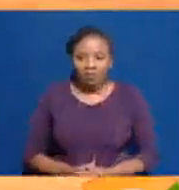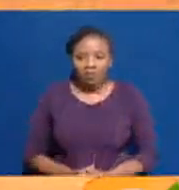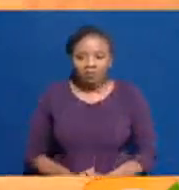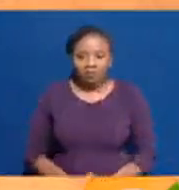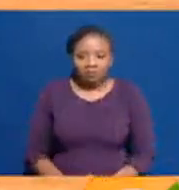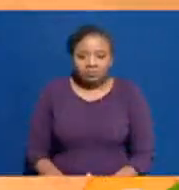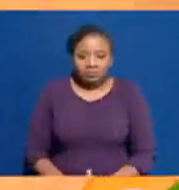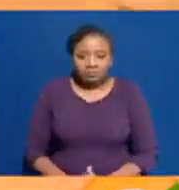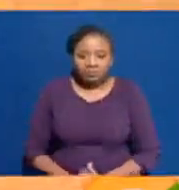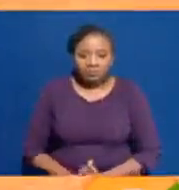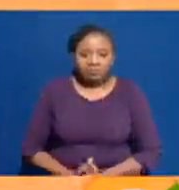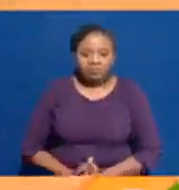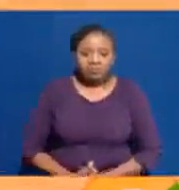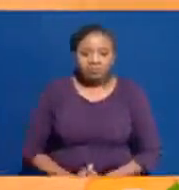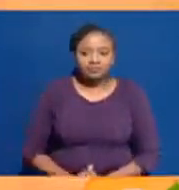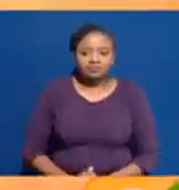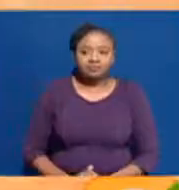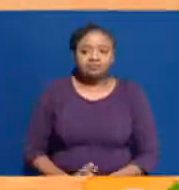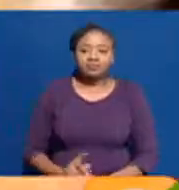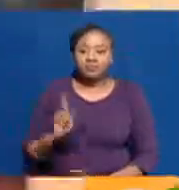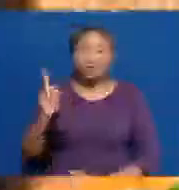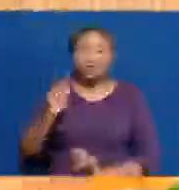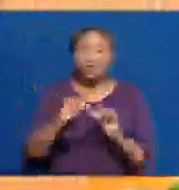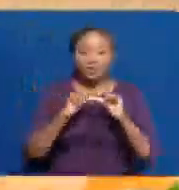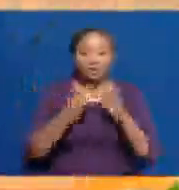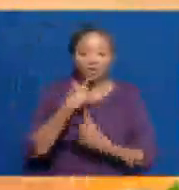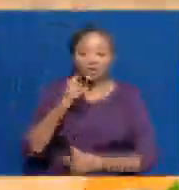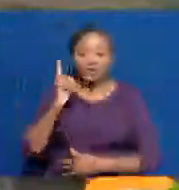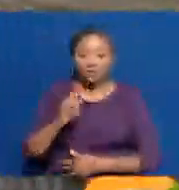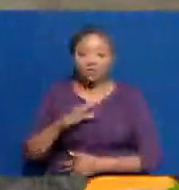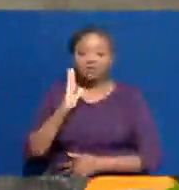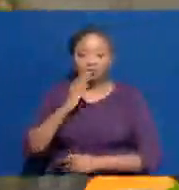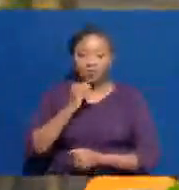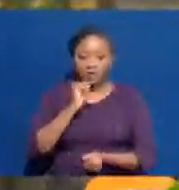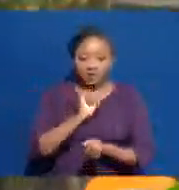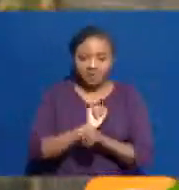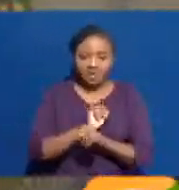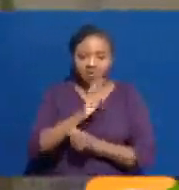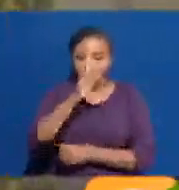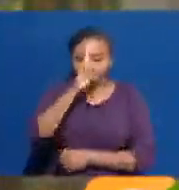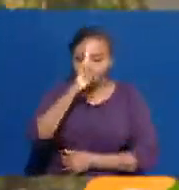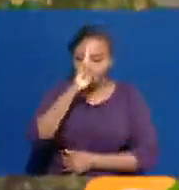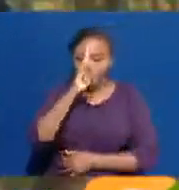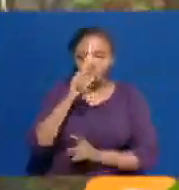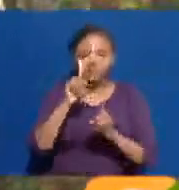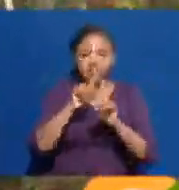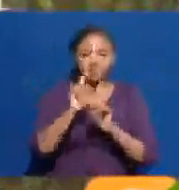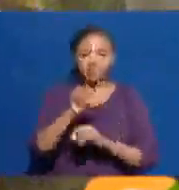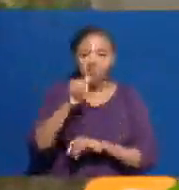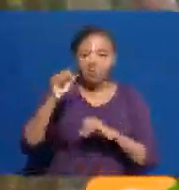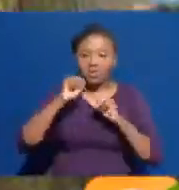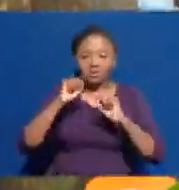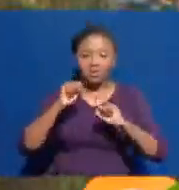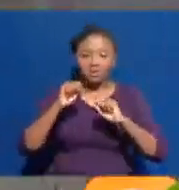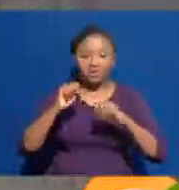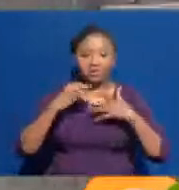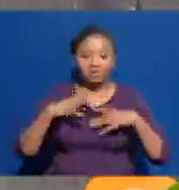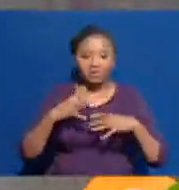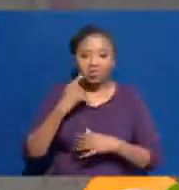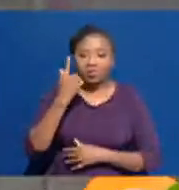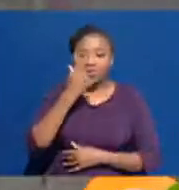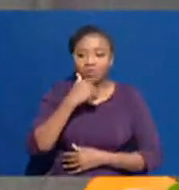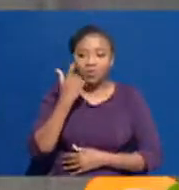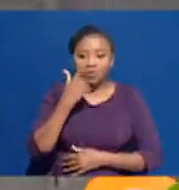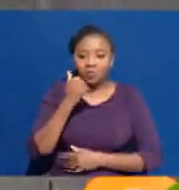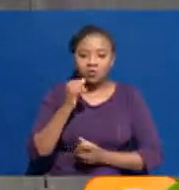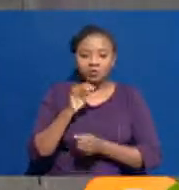Muungano huo ukisema kwamba utawachukulia hatua maafisa wa polisi na wakuu wao ambao